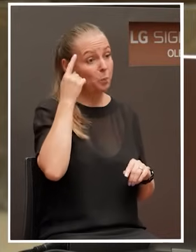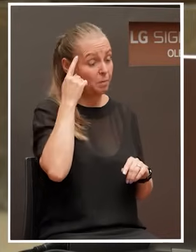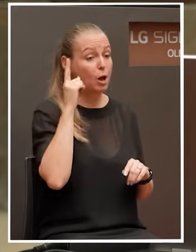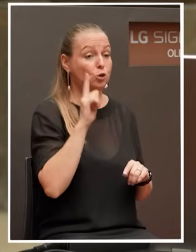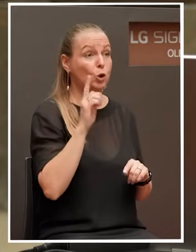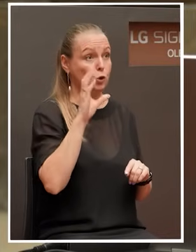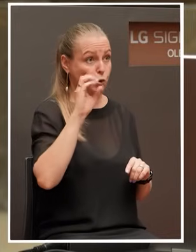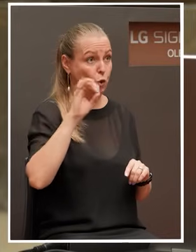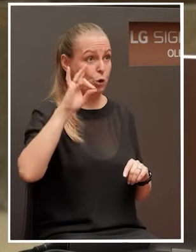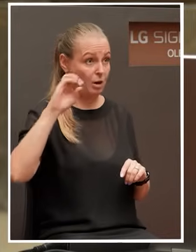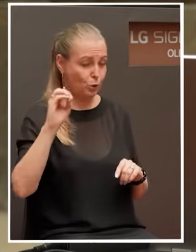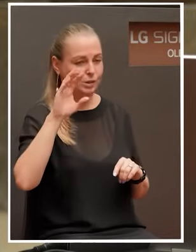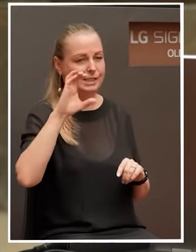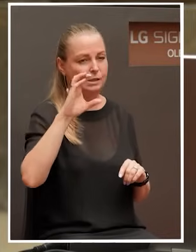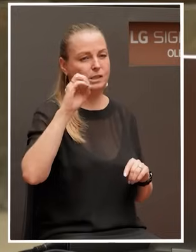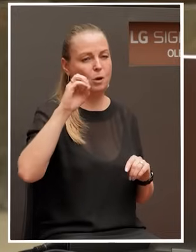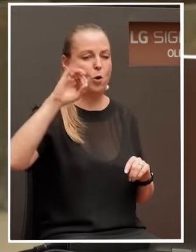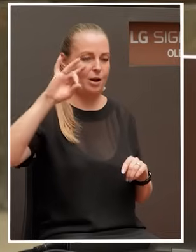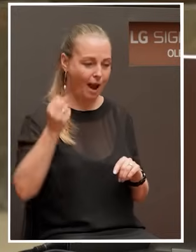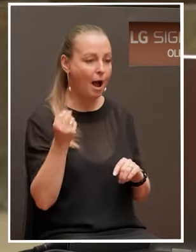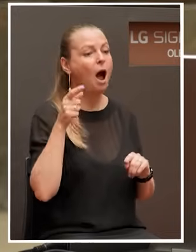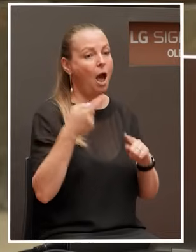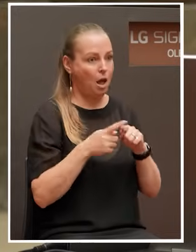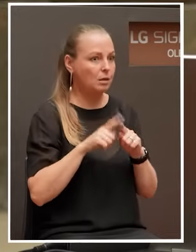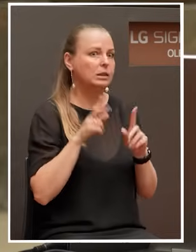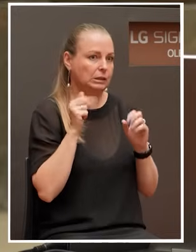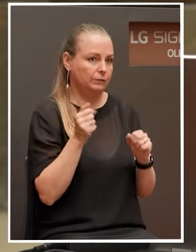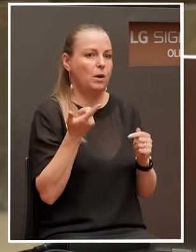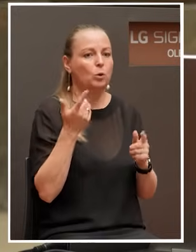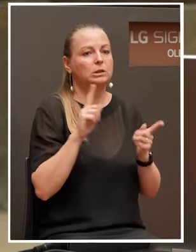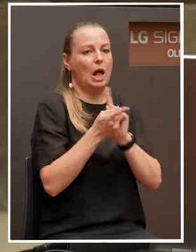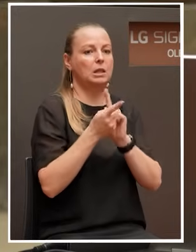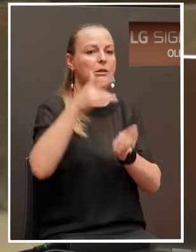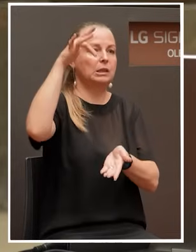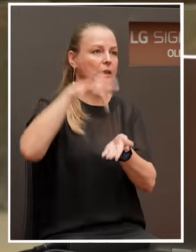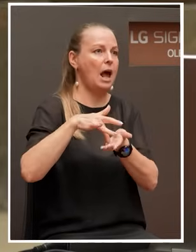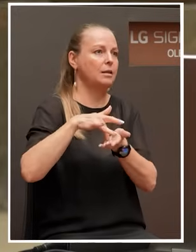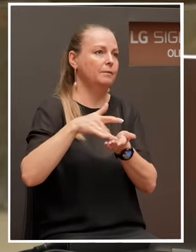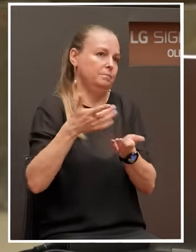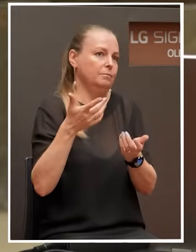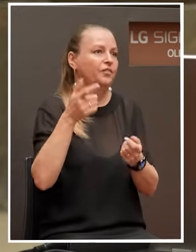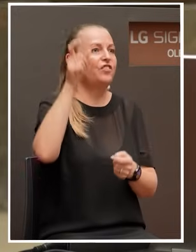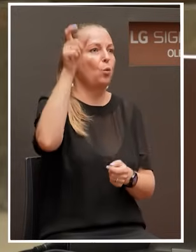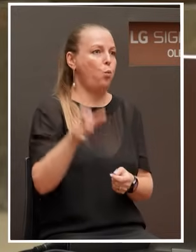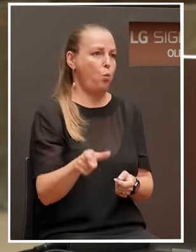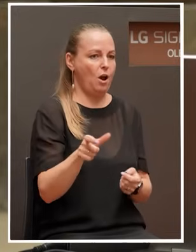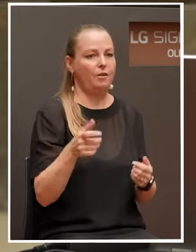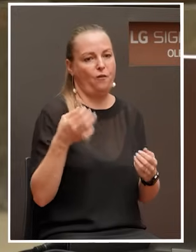это бешено серьезно, что это действительно центральная фигура французской живописи